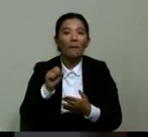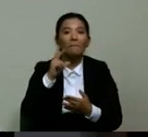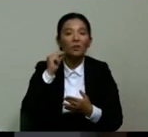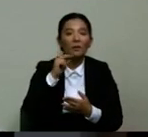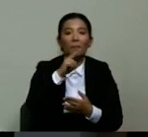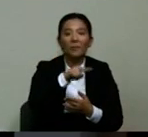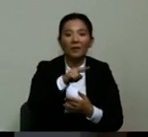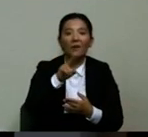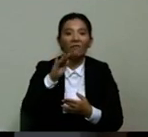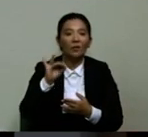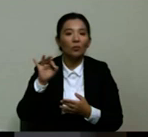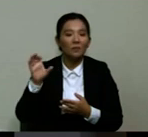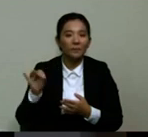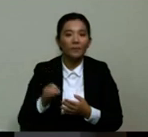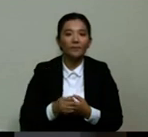в индексе.